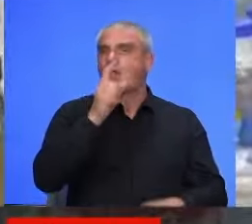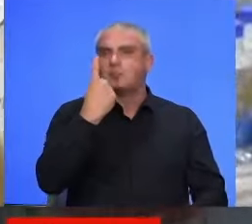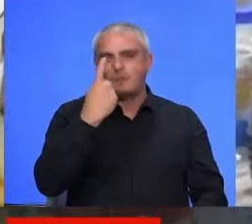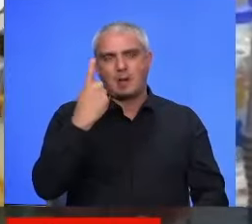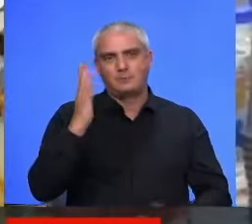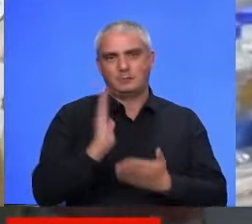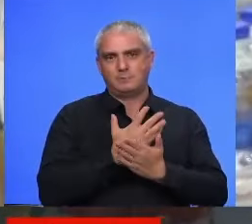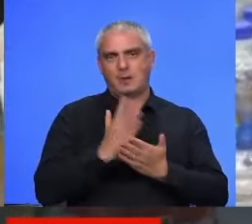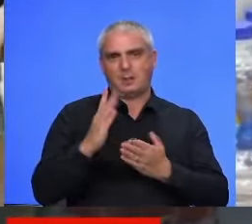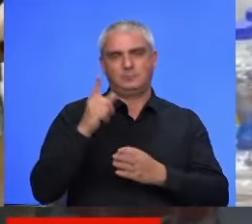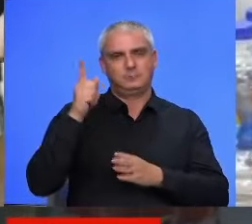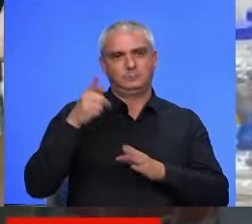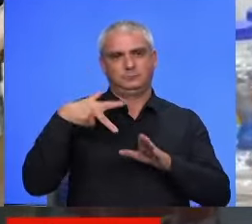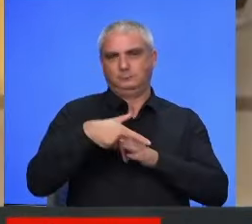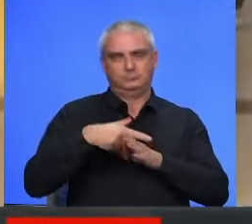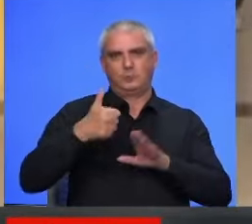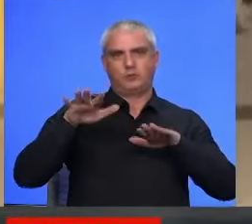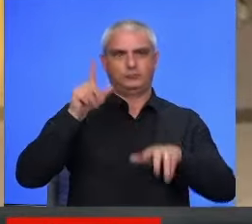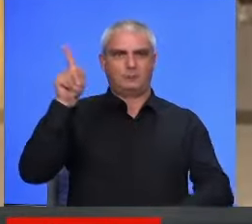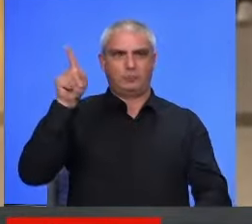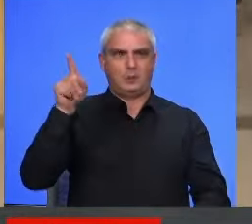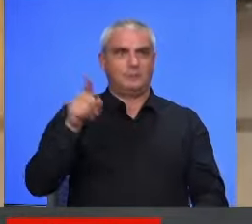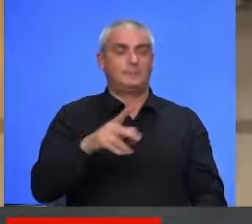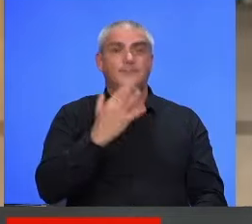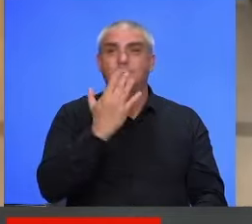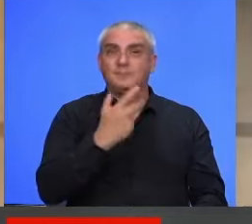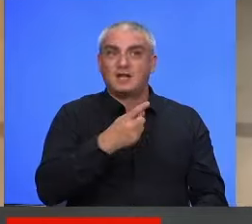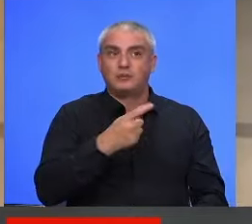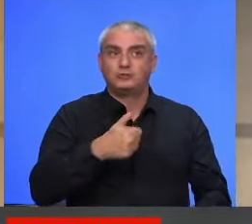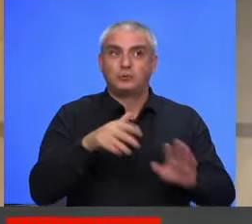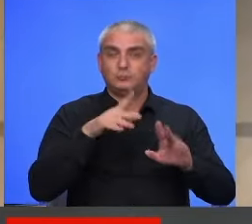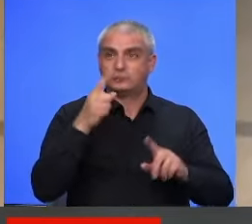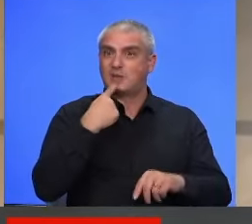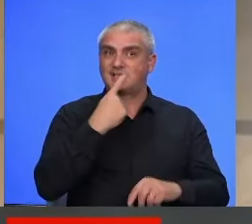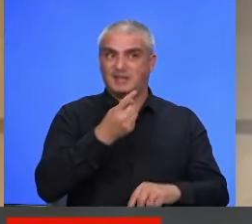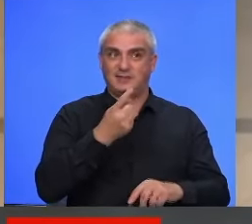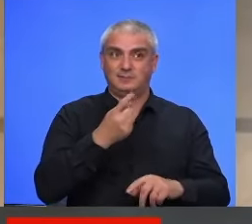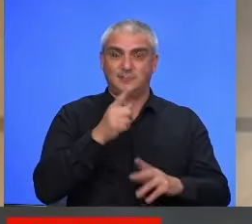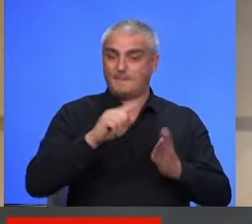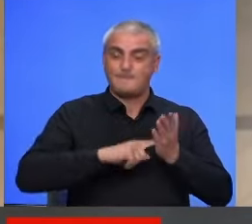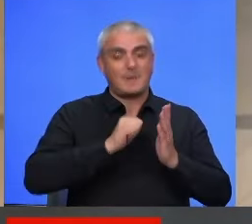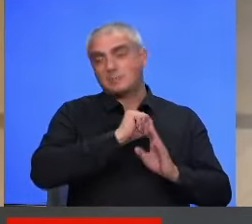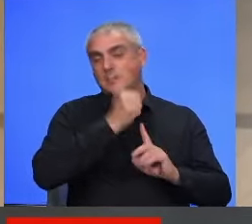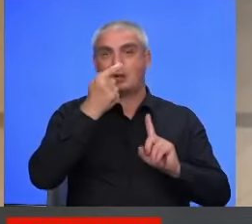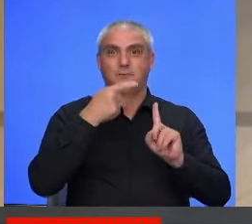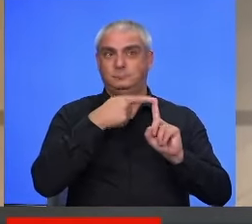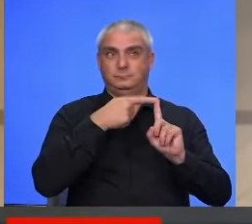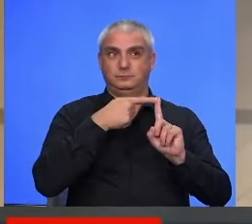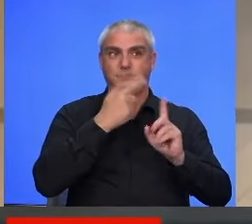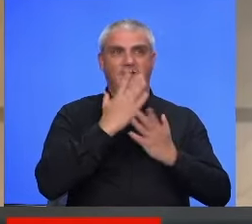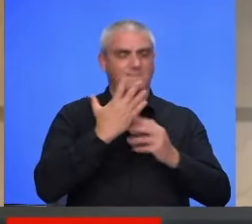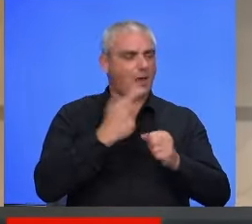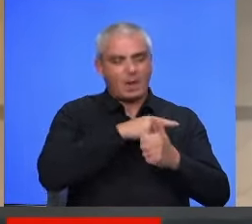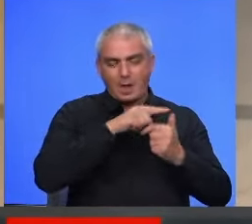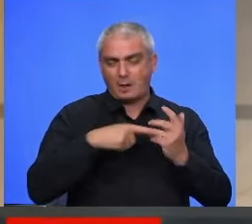שמחליט, והוא ראש הממשלה נתניהו. ברגע שראש הממשלה יכריז שזו המטרה העליונה, כי כבר השגנו את שאר